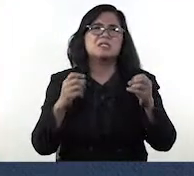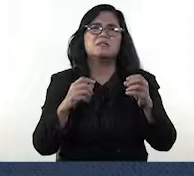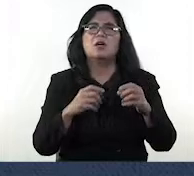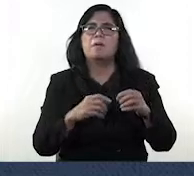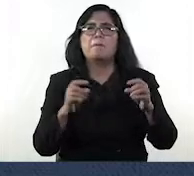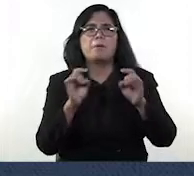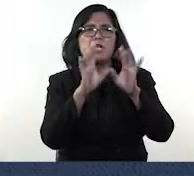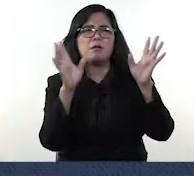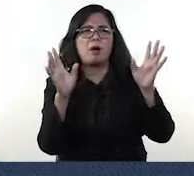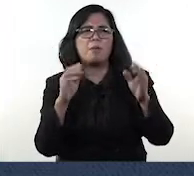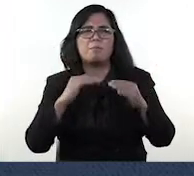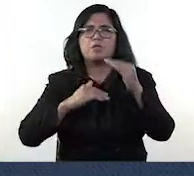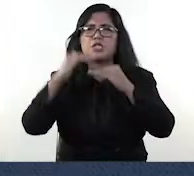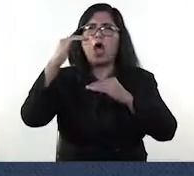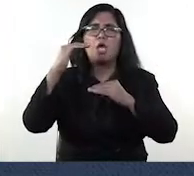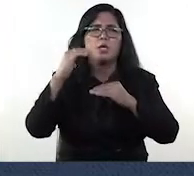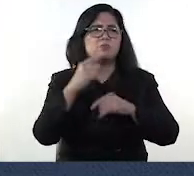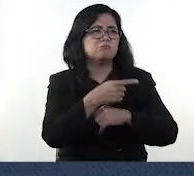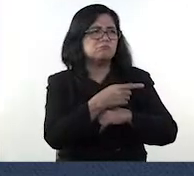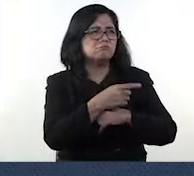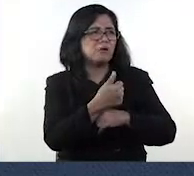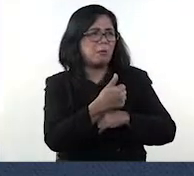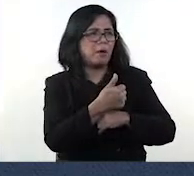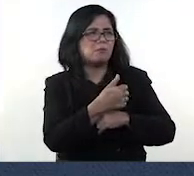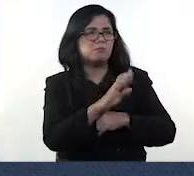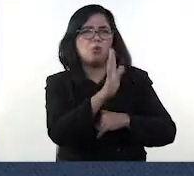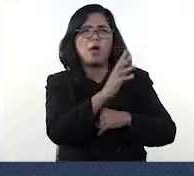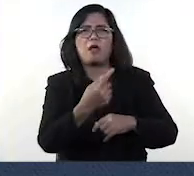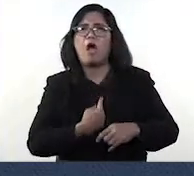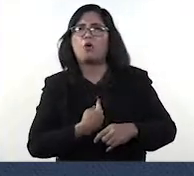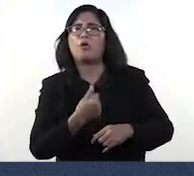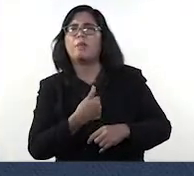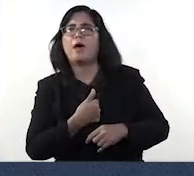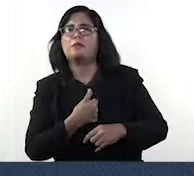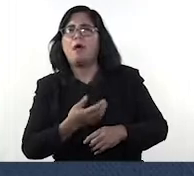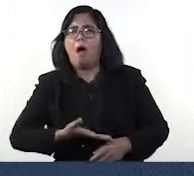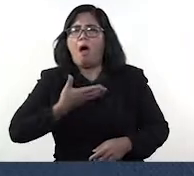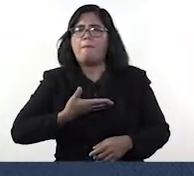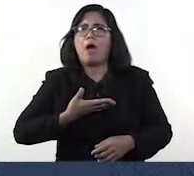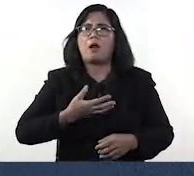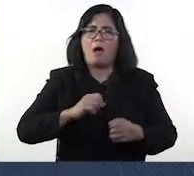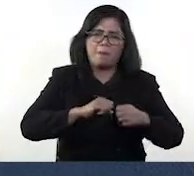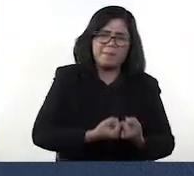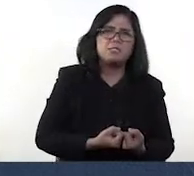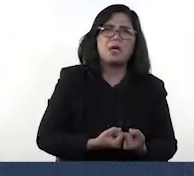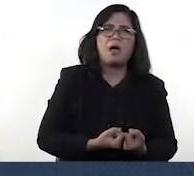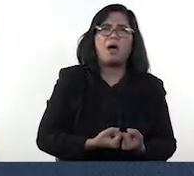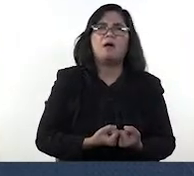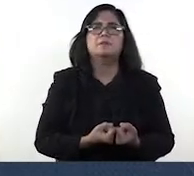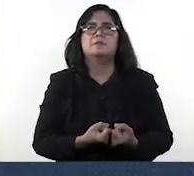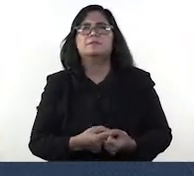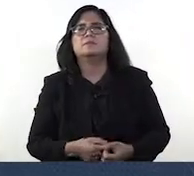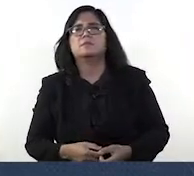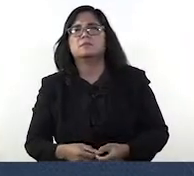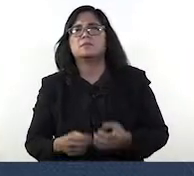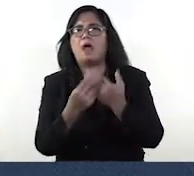boleh mau bersaing terus kiri Hai amarah kepentingan diri sendiri percideraan pemecah kedengkian